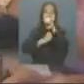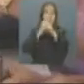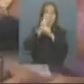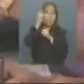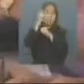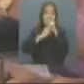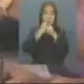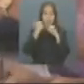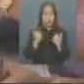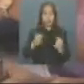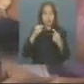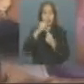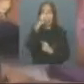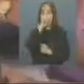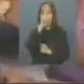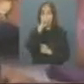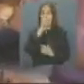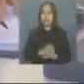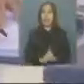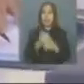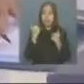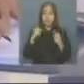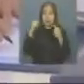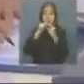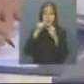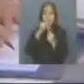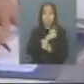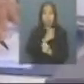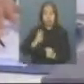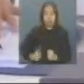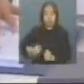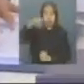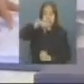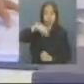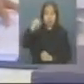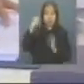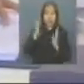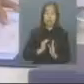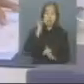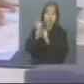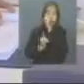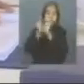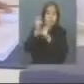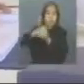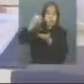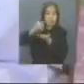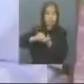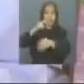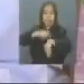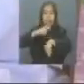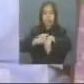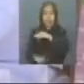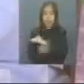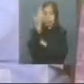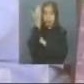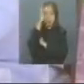งกับวันอาทิตย์ทั้งนี้สำนักพระราชวังจะเปิดให้ประชาชนไปลงนามถวายพระพรตั้งแต่เวลา 8:00 น.จ